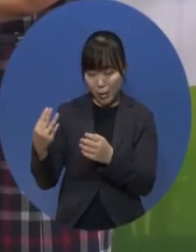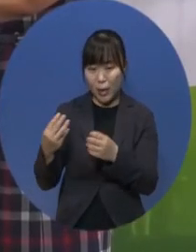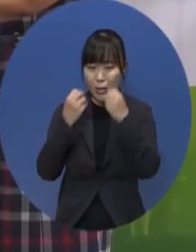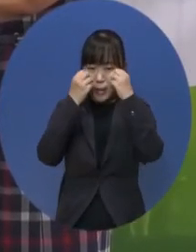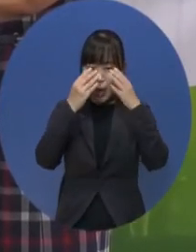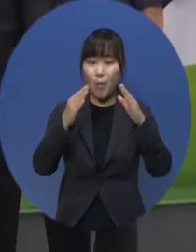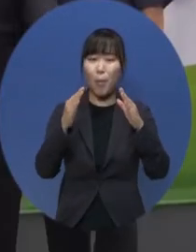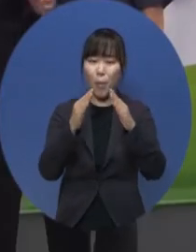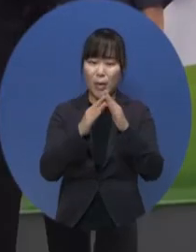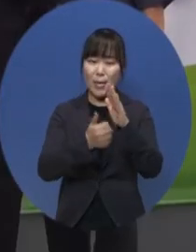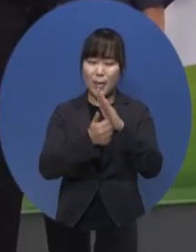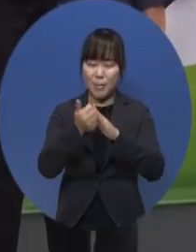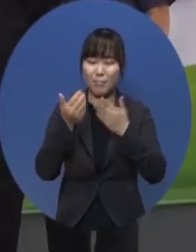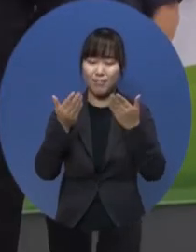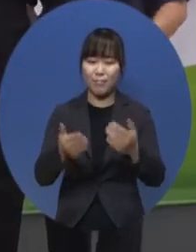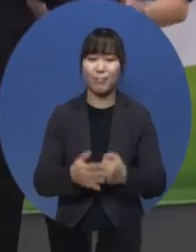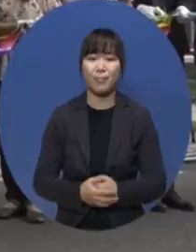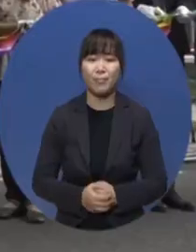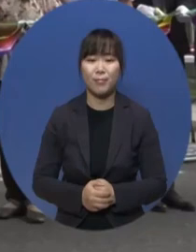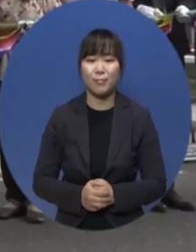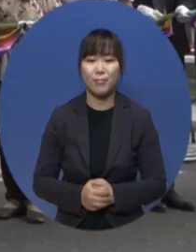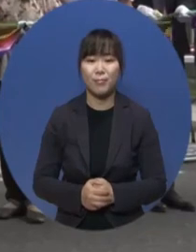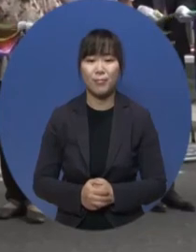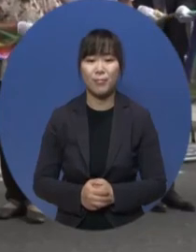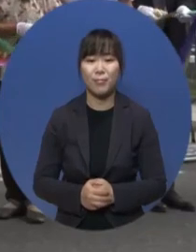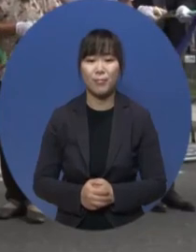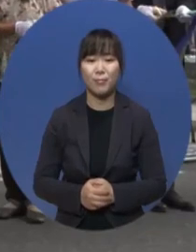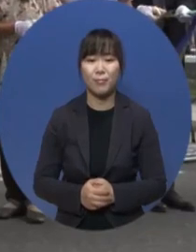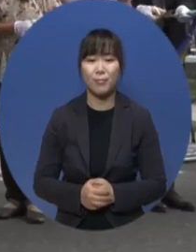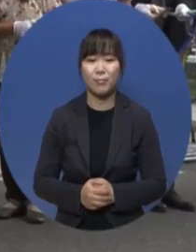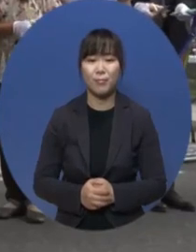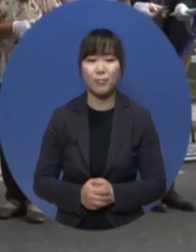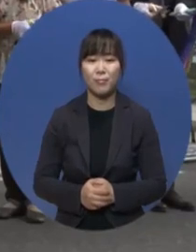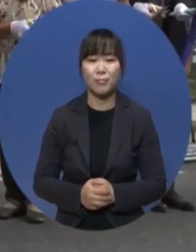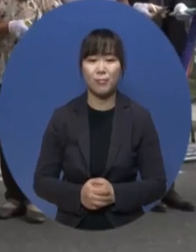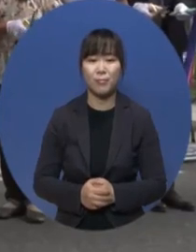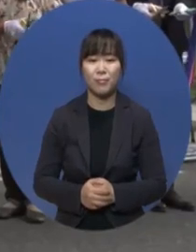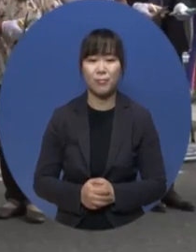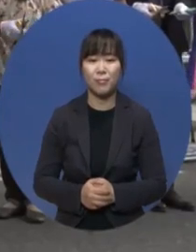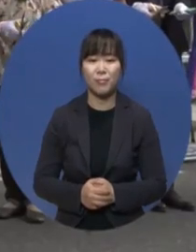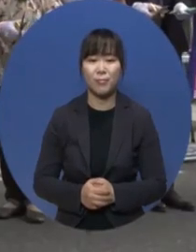희망을 안겼습니다. 복지TV 뉴스 정서희입니다.